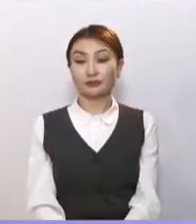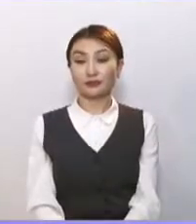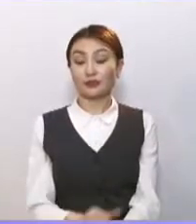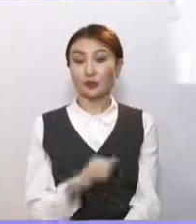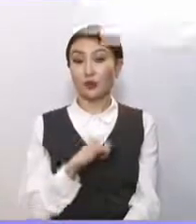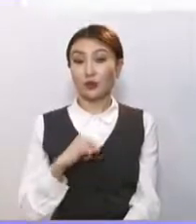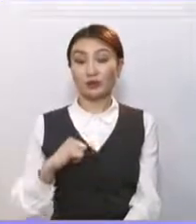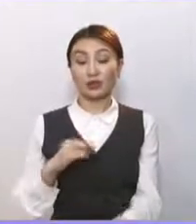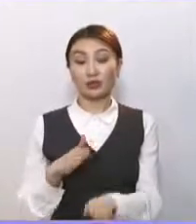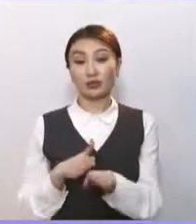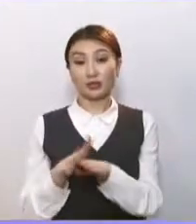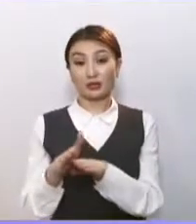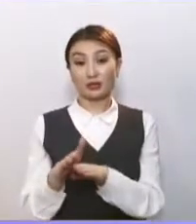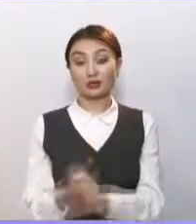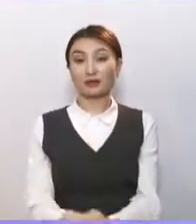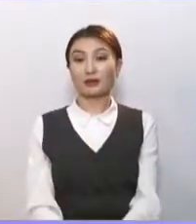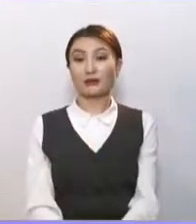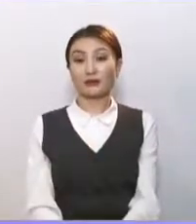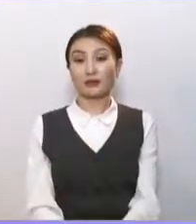Өз алдынча аткаргыла.